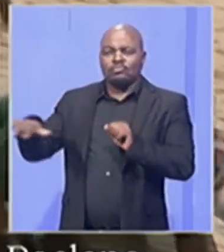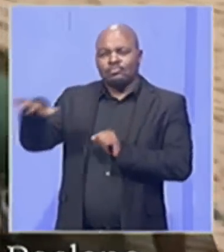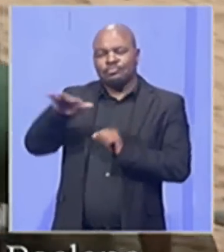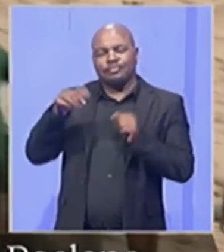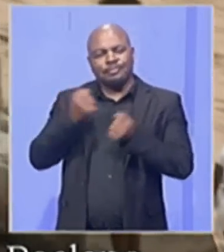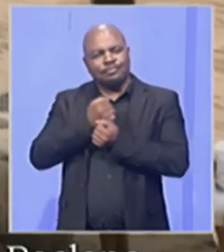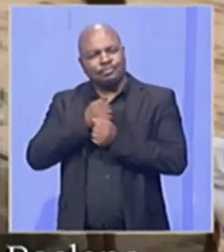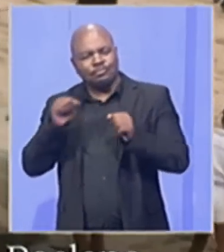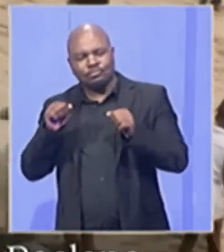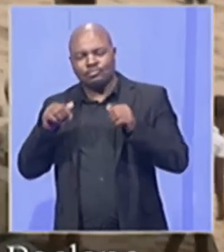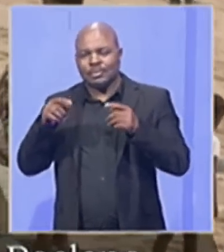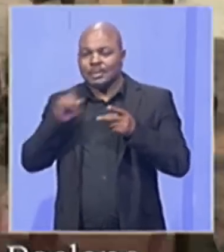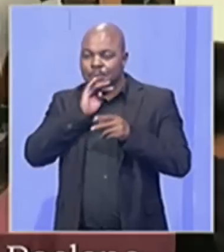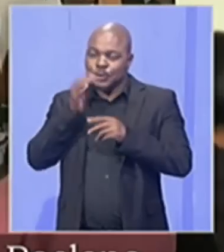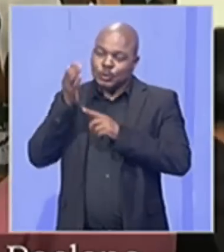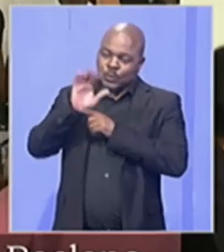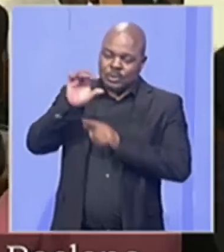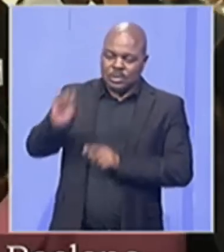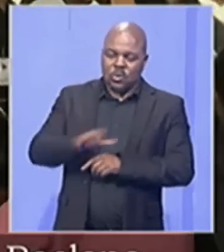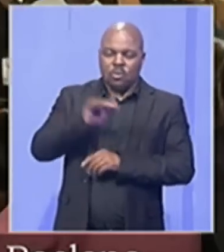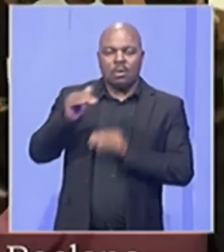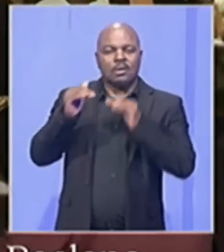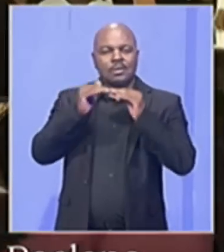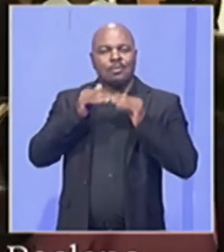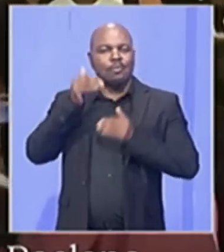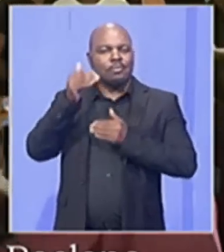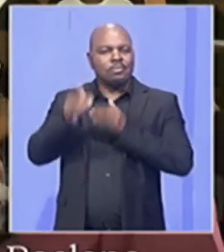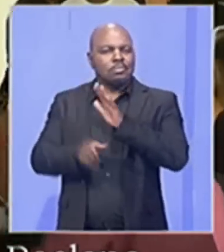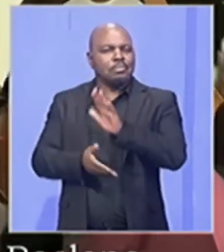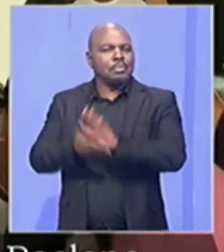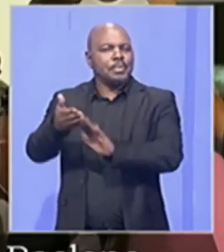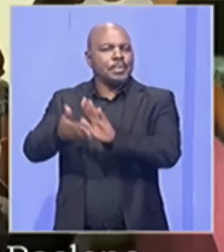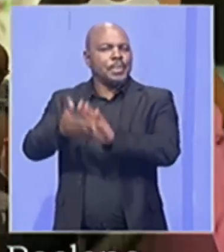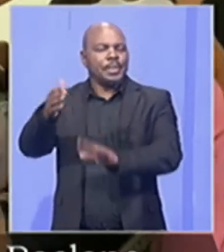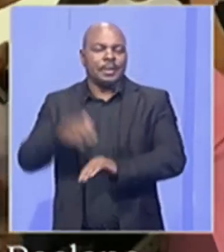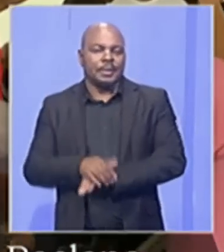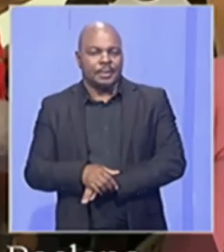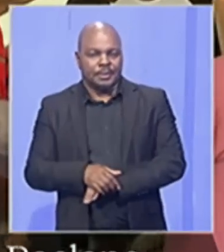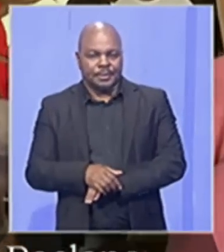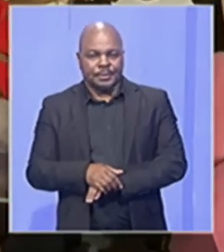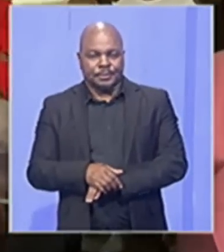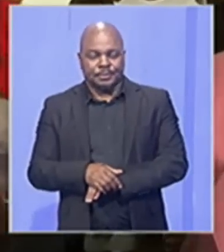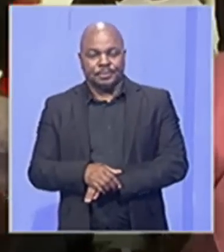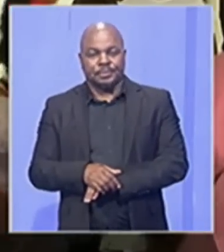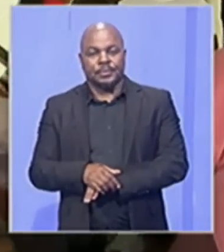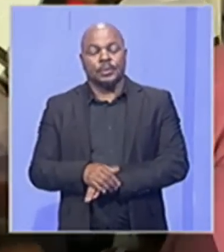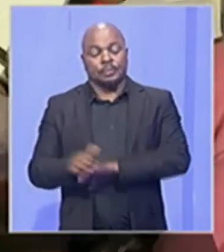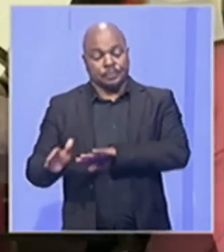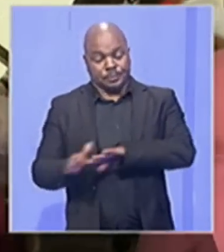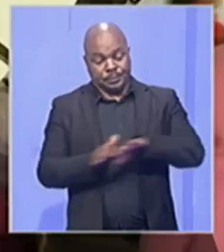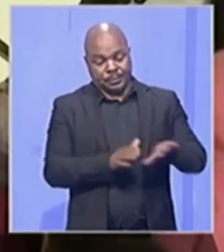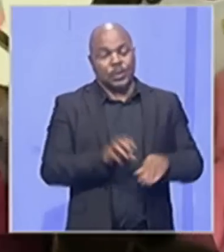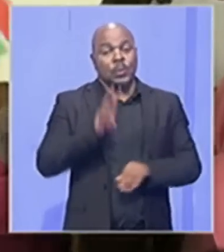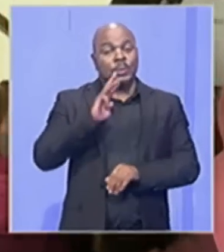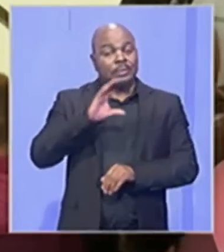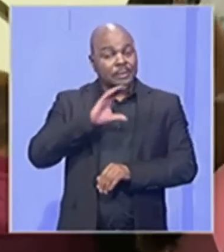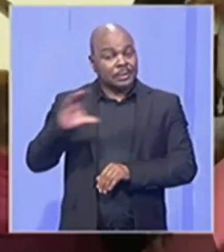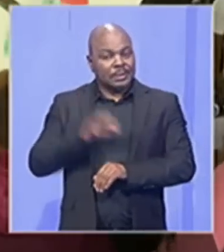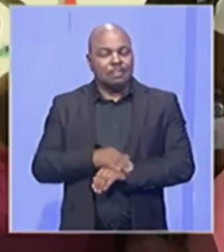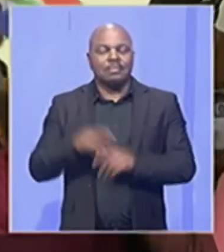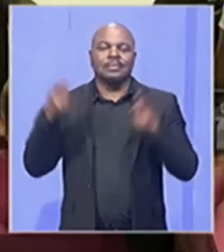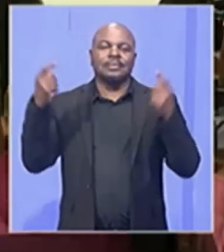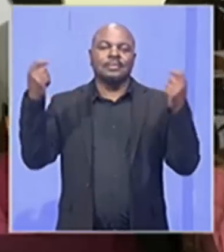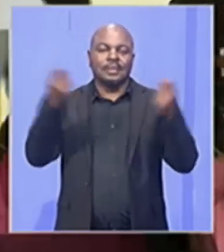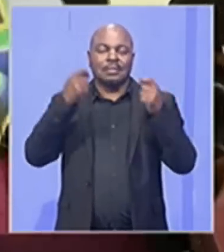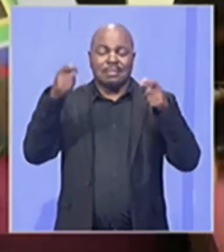sa kgatelopele demokrasing ya naha. Ditaba di sa le mothating ona ka Western Cape teng ho ne o tshwerwe mokete